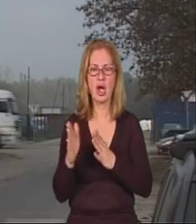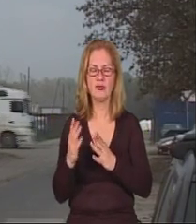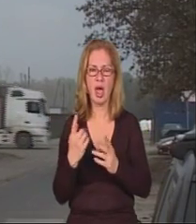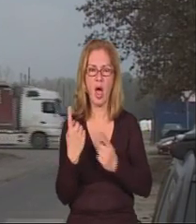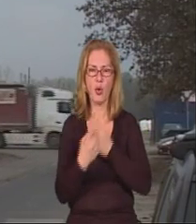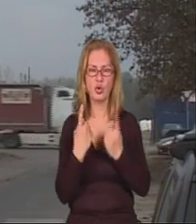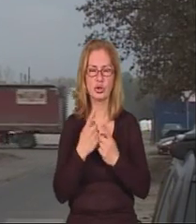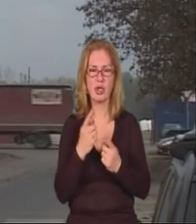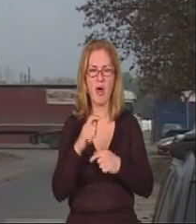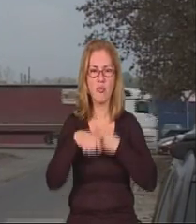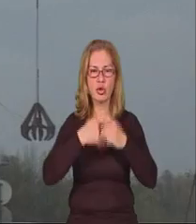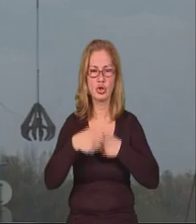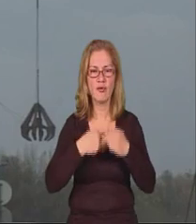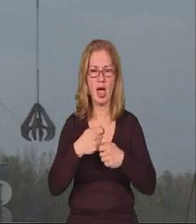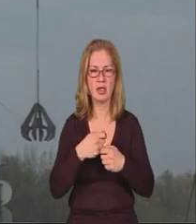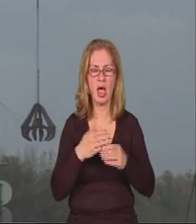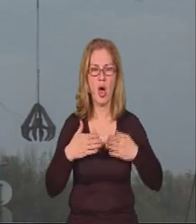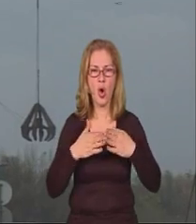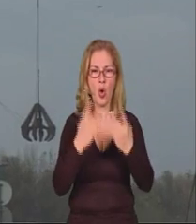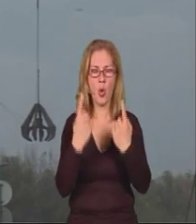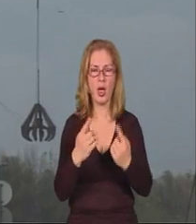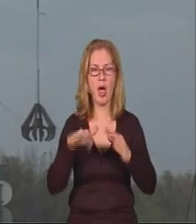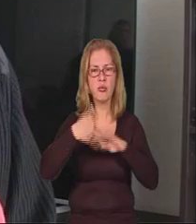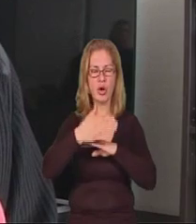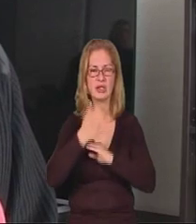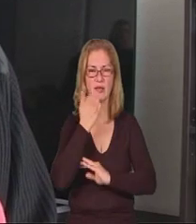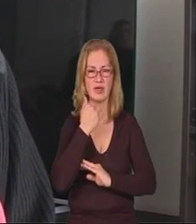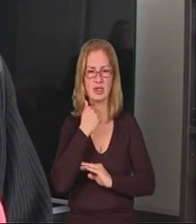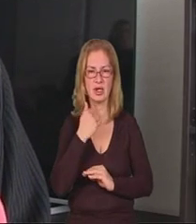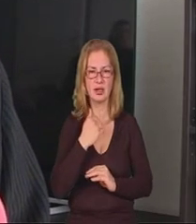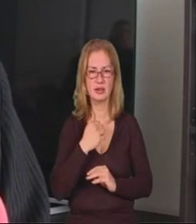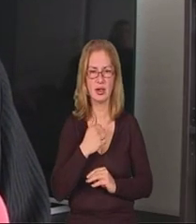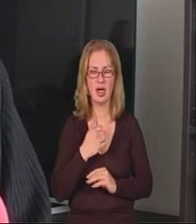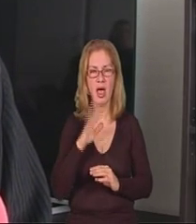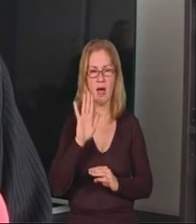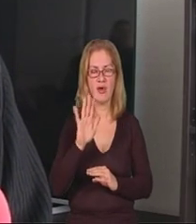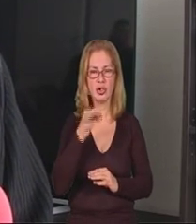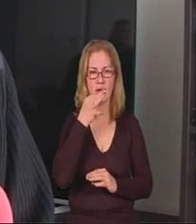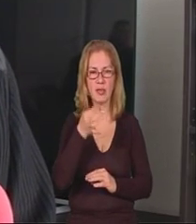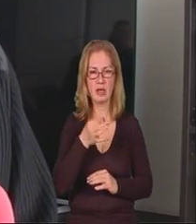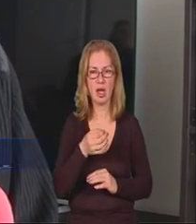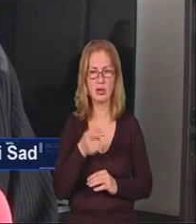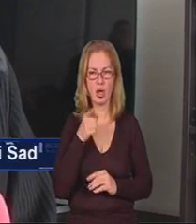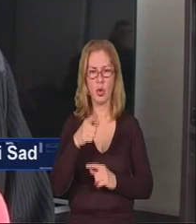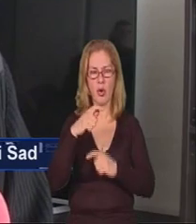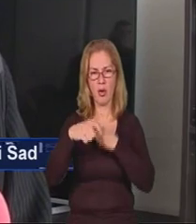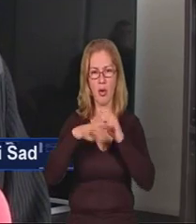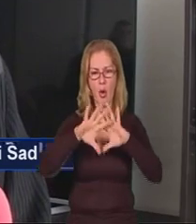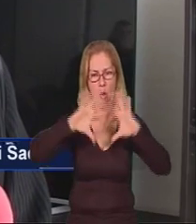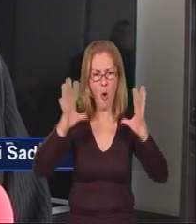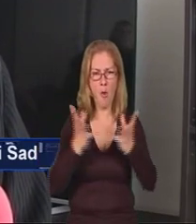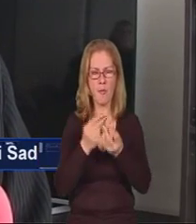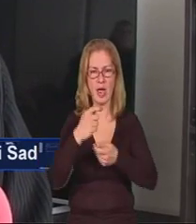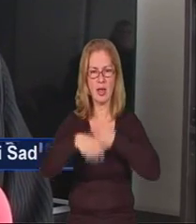će se odnositi na poslovanje luke nakon privatizacije. A na vaše pitanje da li se radi o kompletnom biznisu,